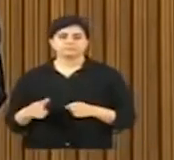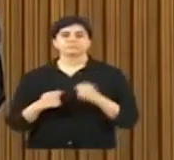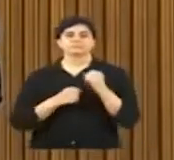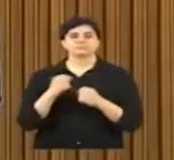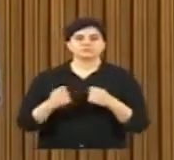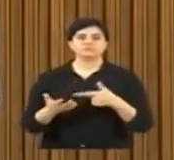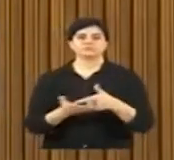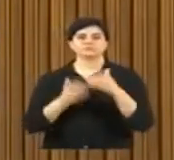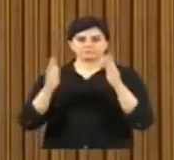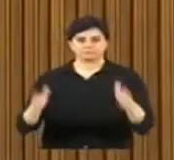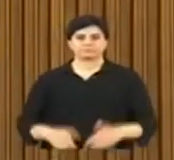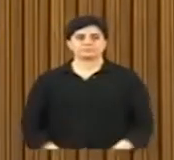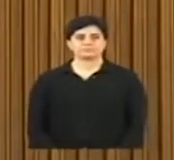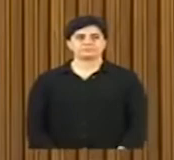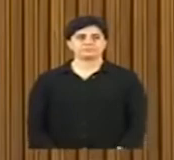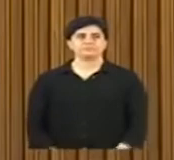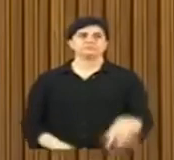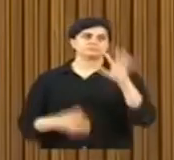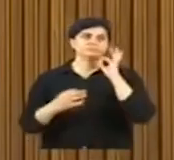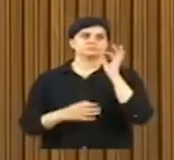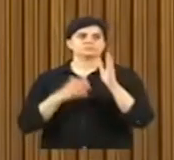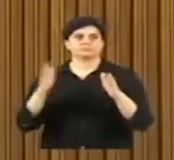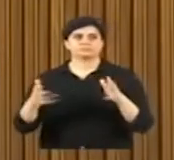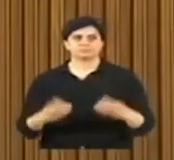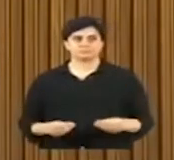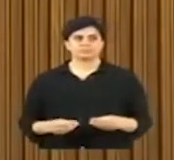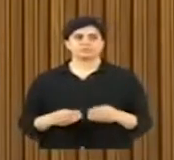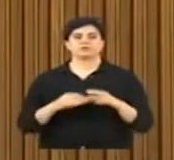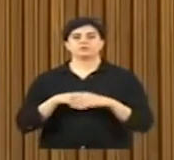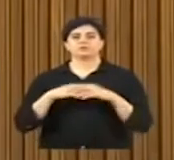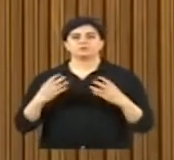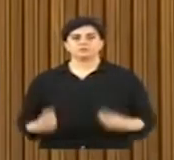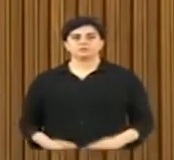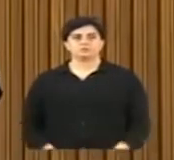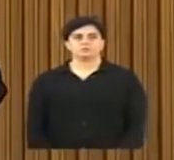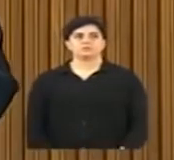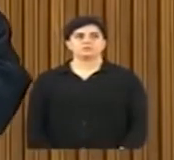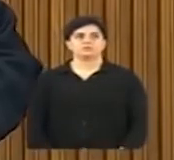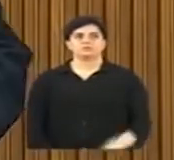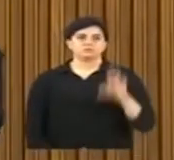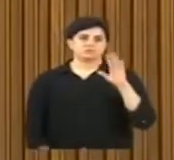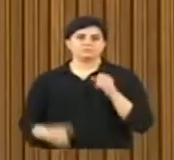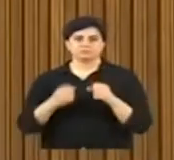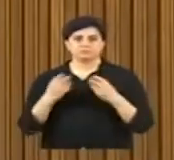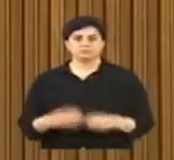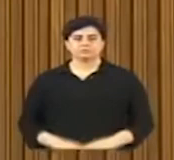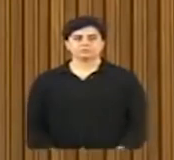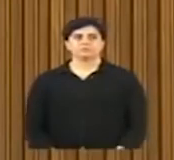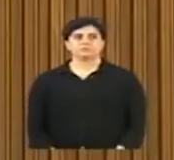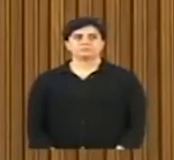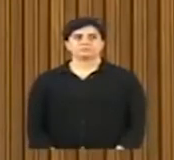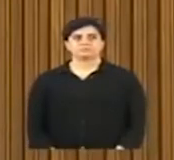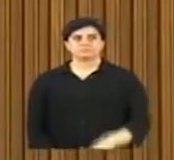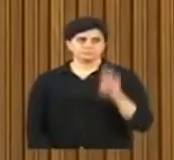tarlalara, bütün sokaklara, bütün insanlara gideceğiz. Tokalaşacağız. Demokrasiyi savunacağız.